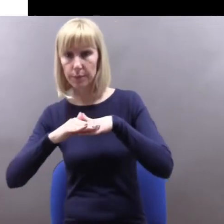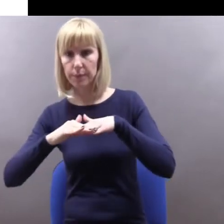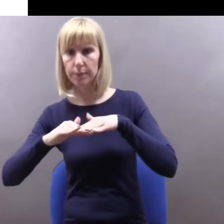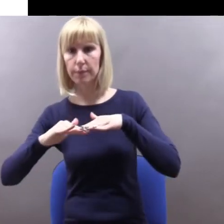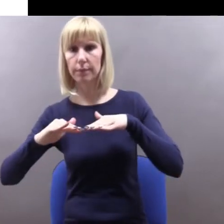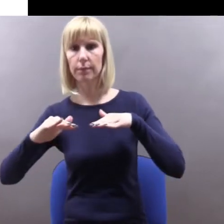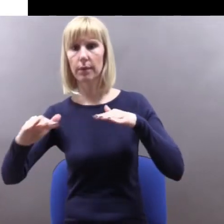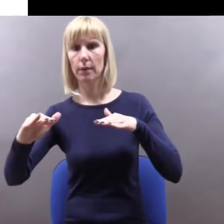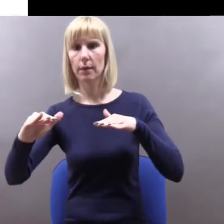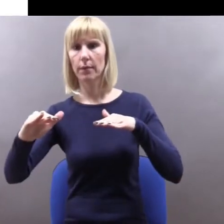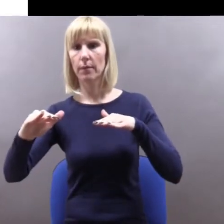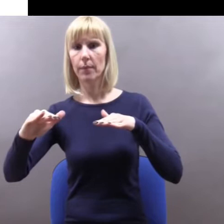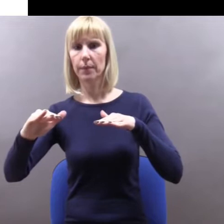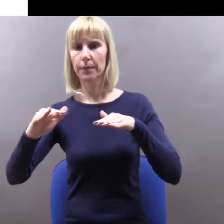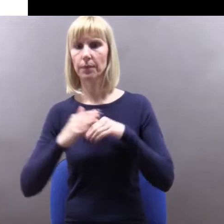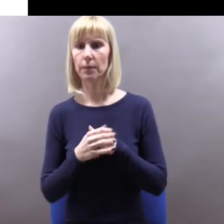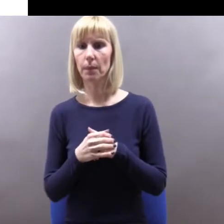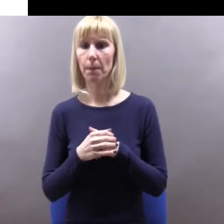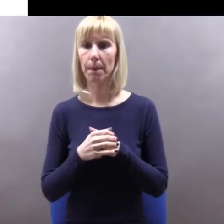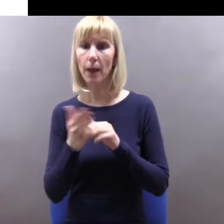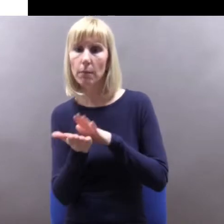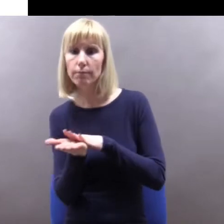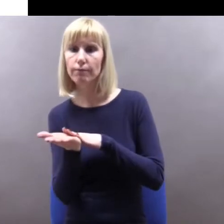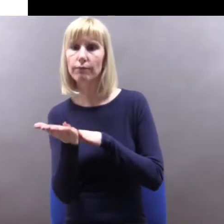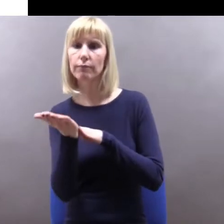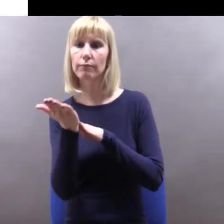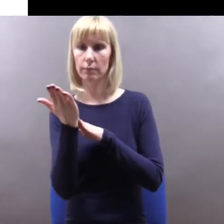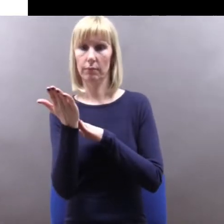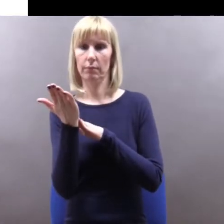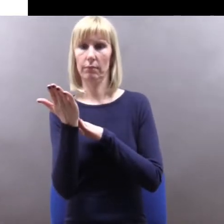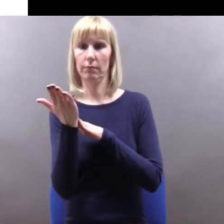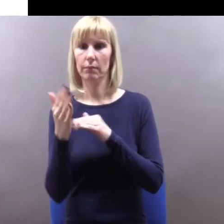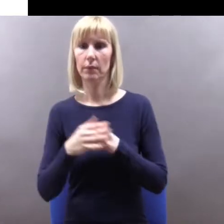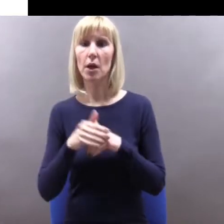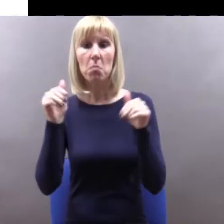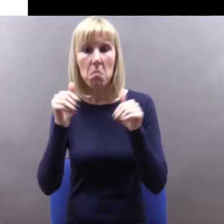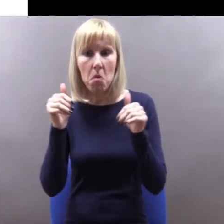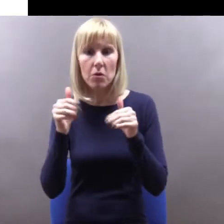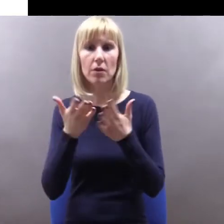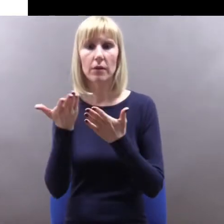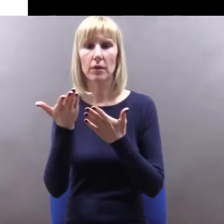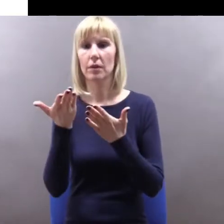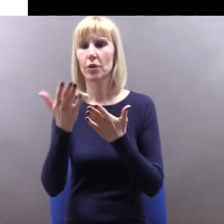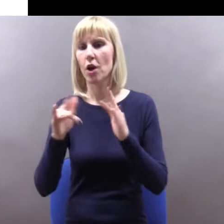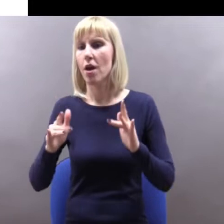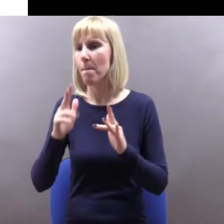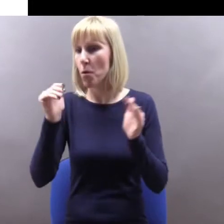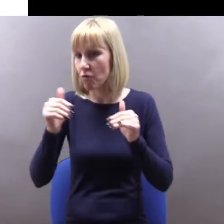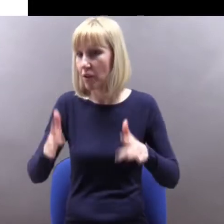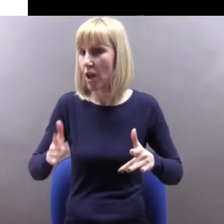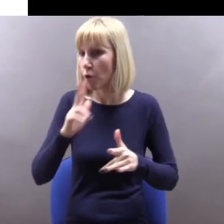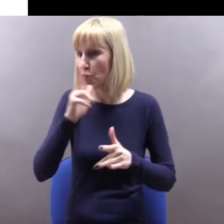osobie z niepełnosprawnością ruchową jakąkolwiek dostanie się na ten poziom wyżej w tej